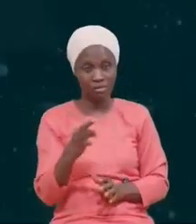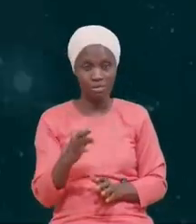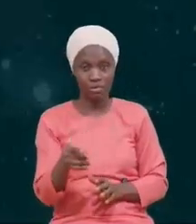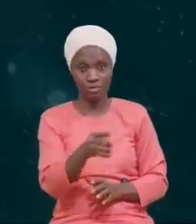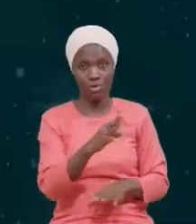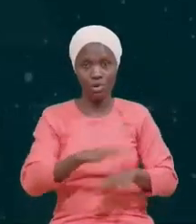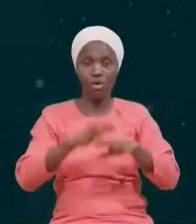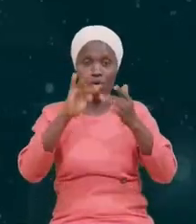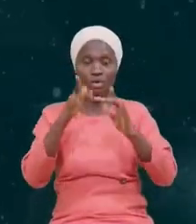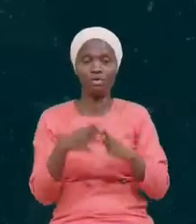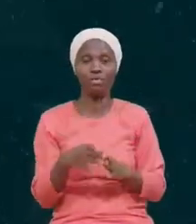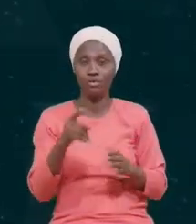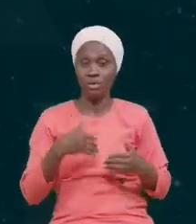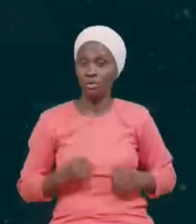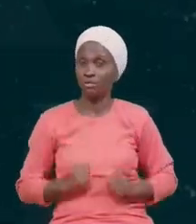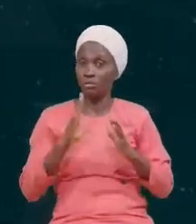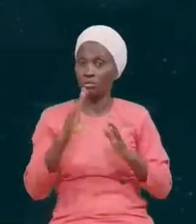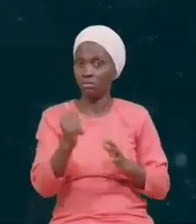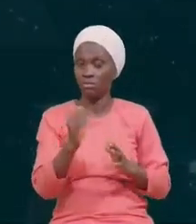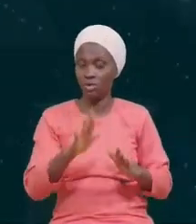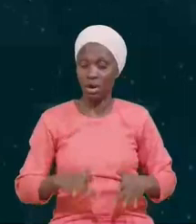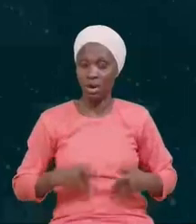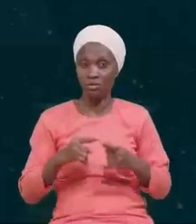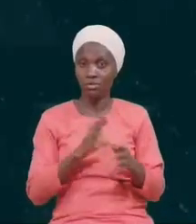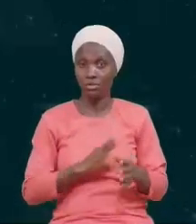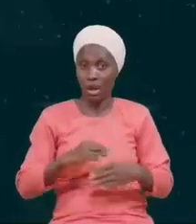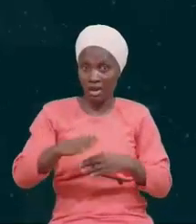venez de donner votre vie au Seigneur ce soir.